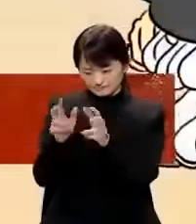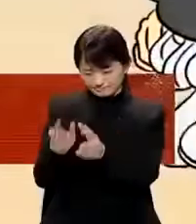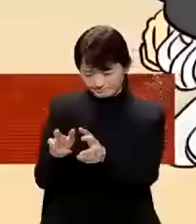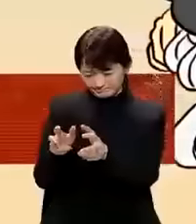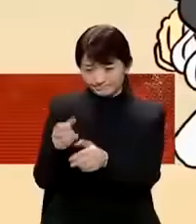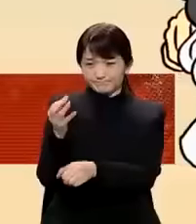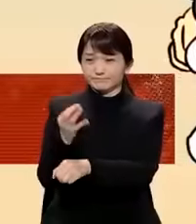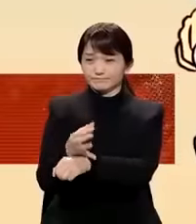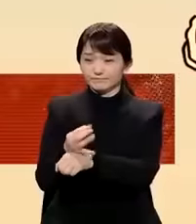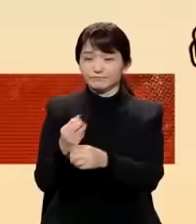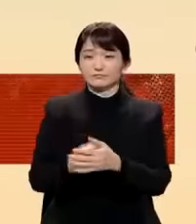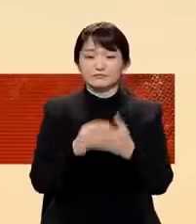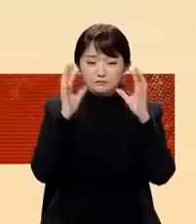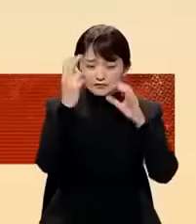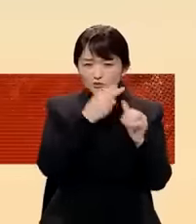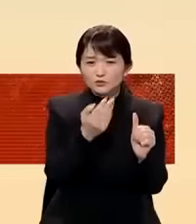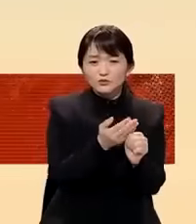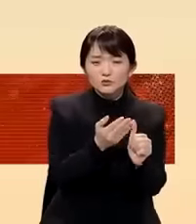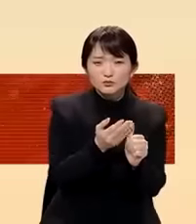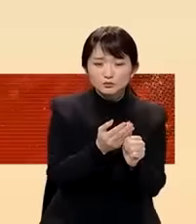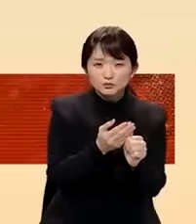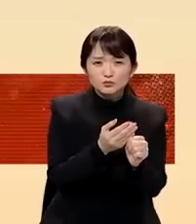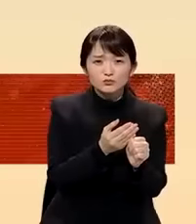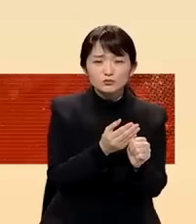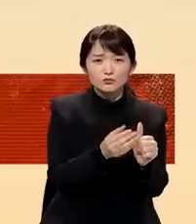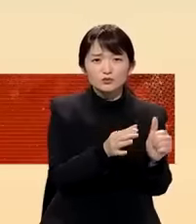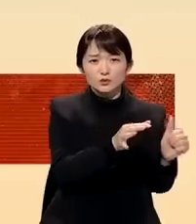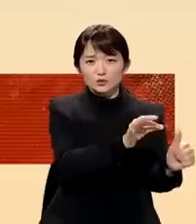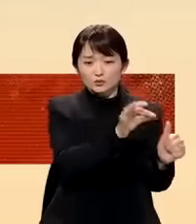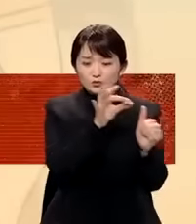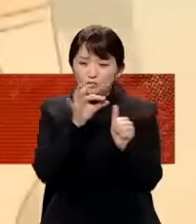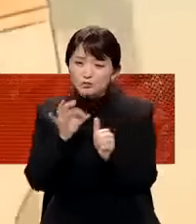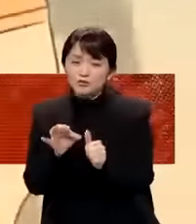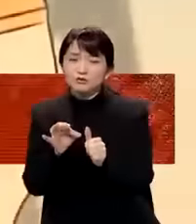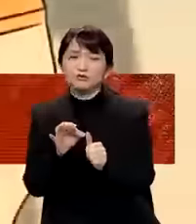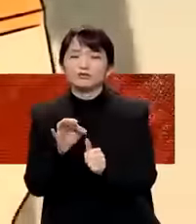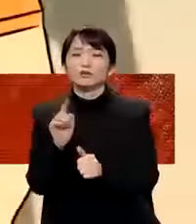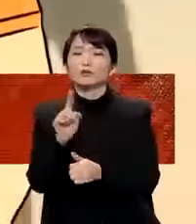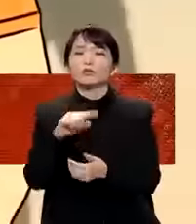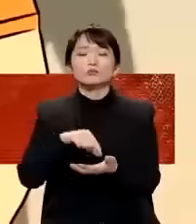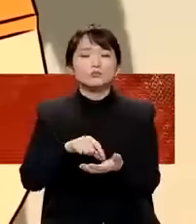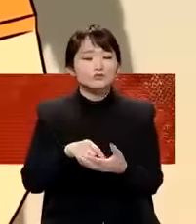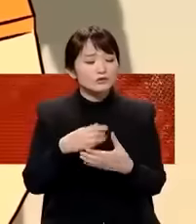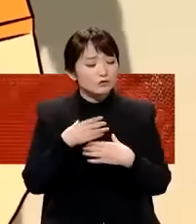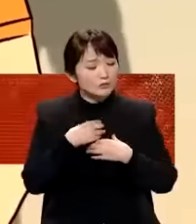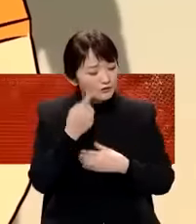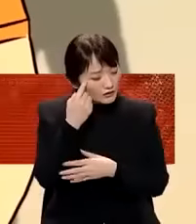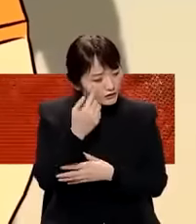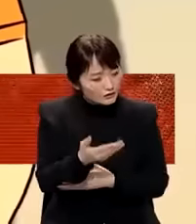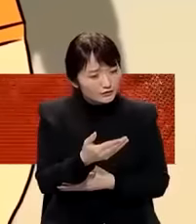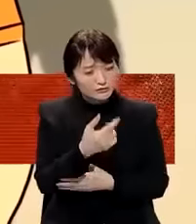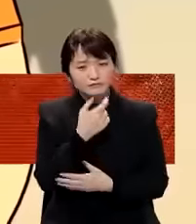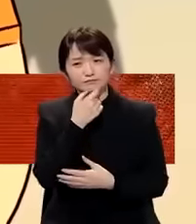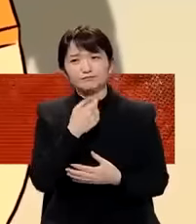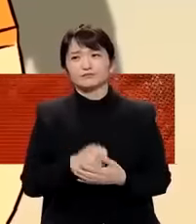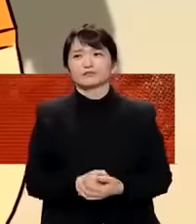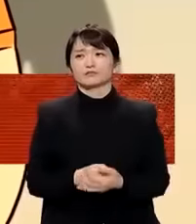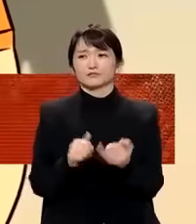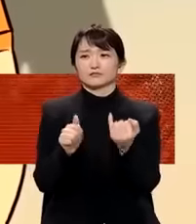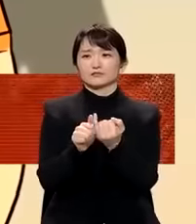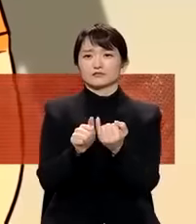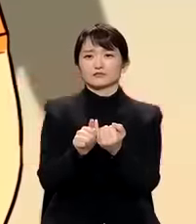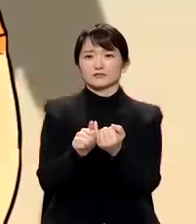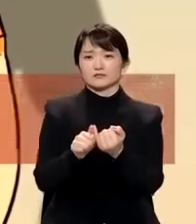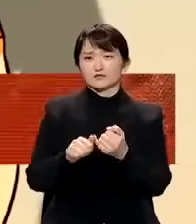줬는데 주말에 아이까지 봐 달라니 이거 얼마나 더 편해지려나 라면서 거절했다고 하고요 그러면서이 부부가 크게 싸웠다